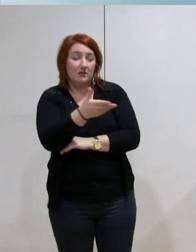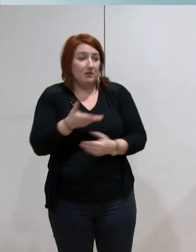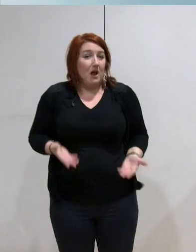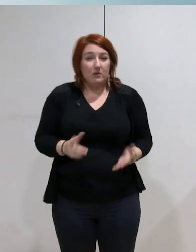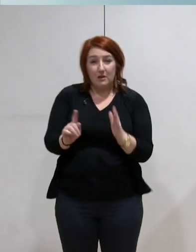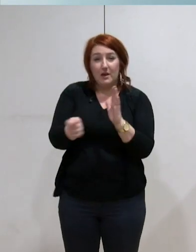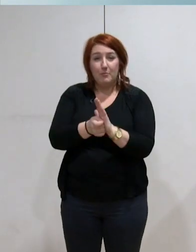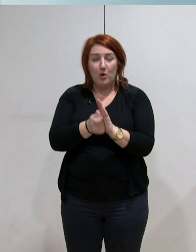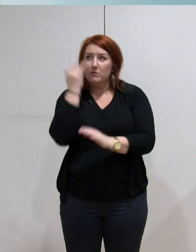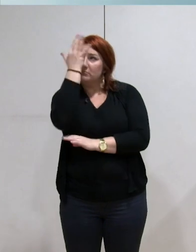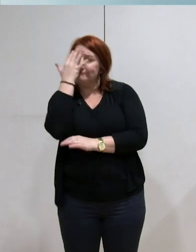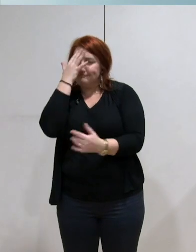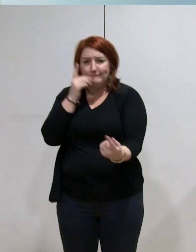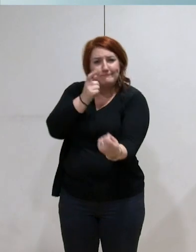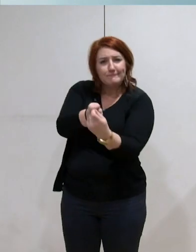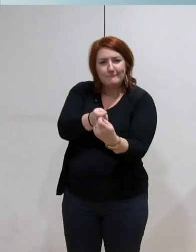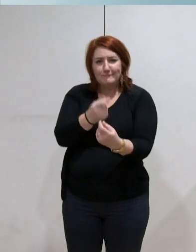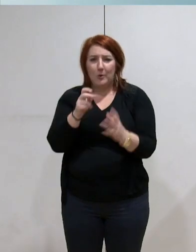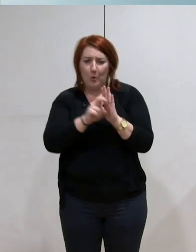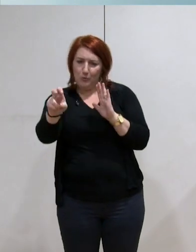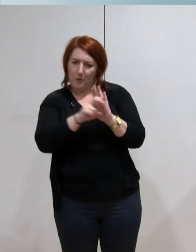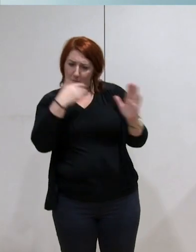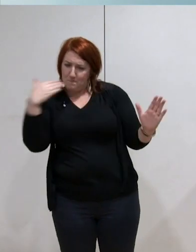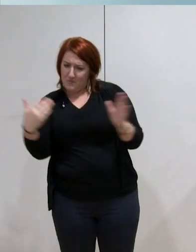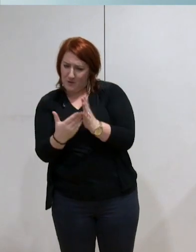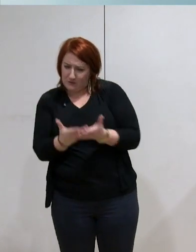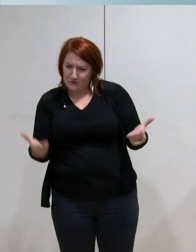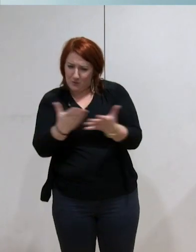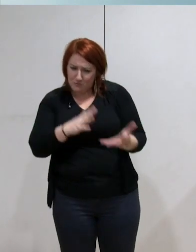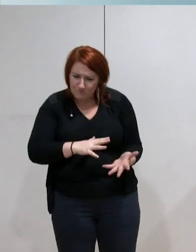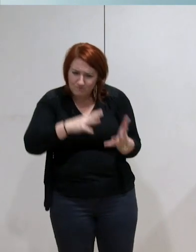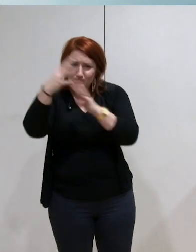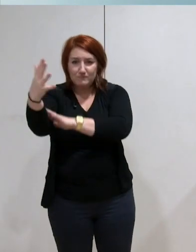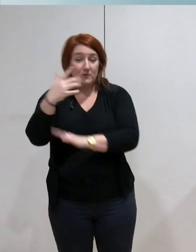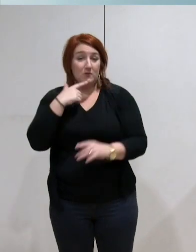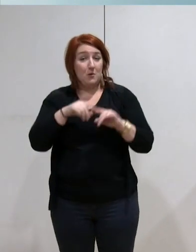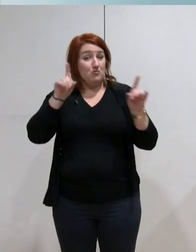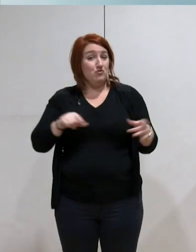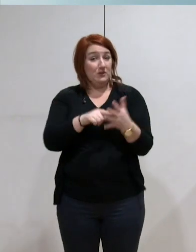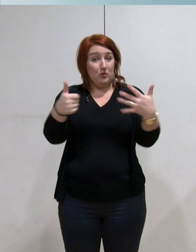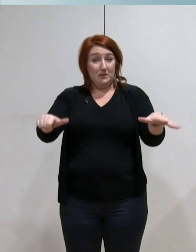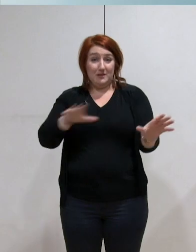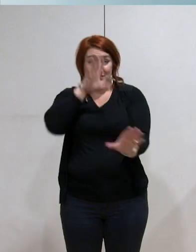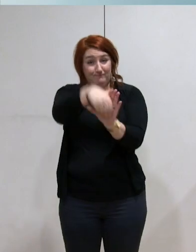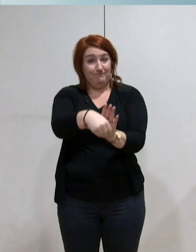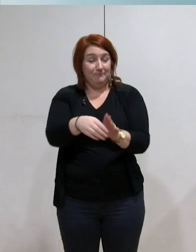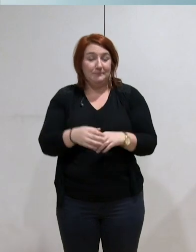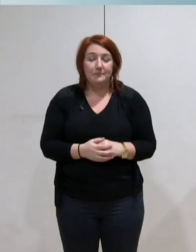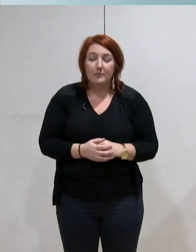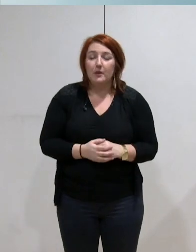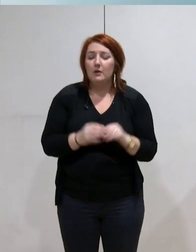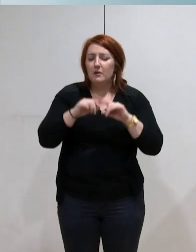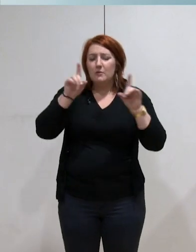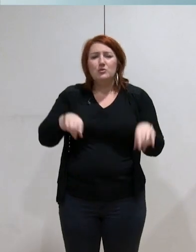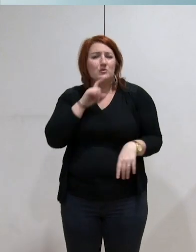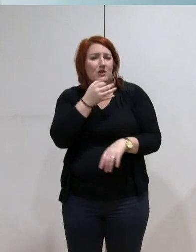Grenoble il se retrouve évidemment dans son budget 2016 c'est un budget je disais qui ne peut être comparé aux